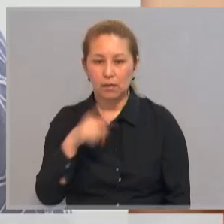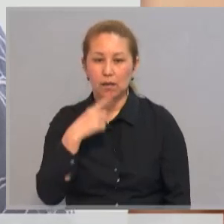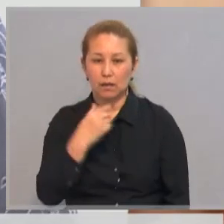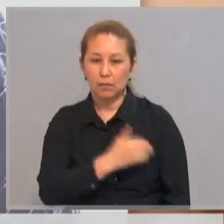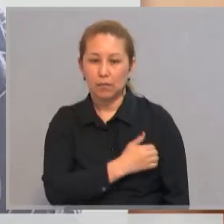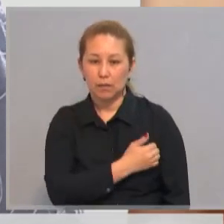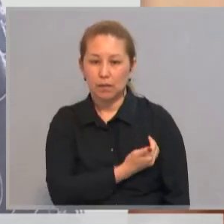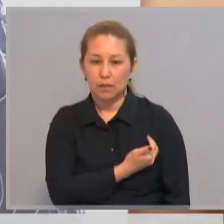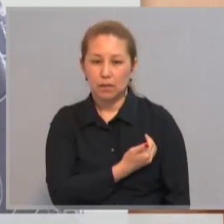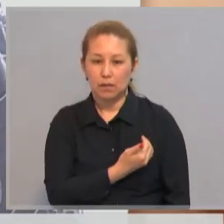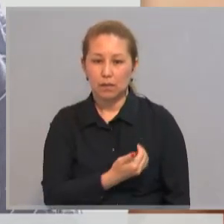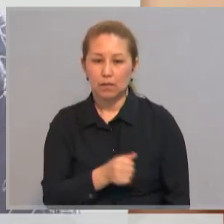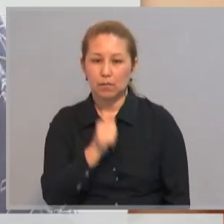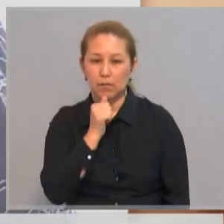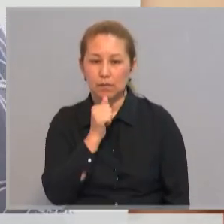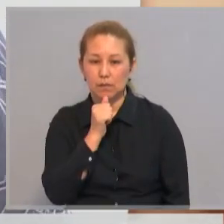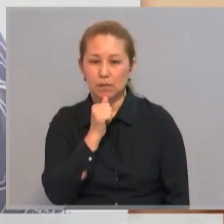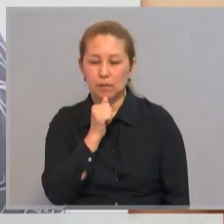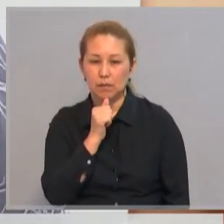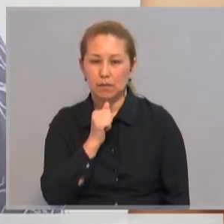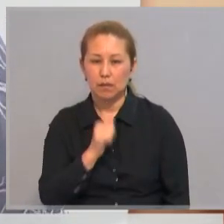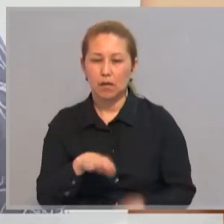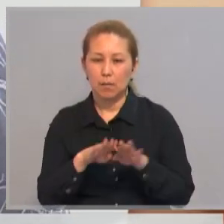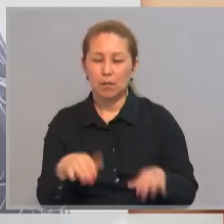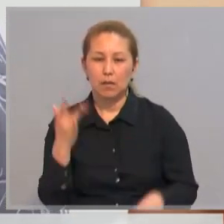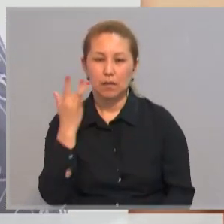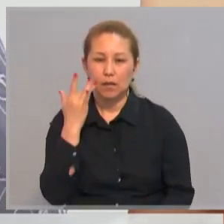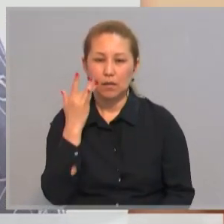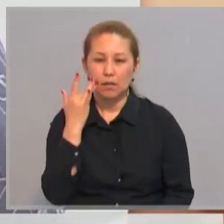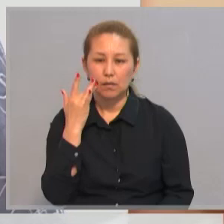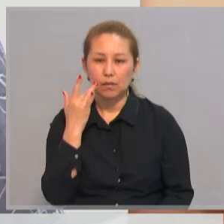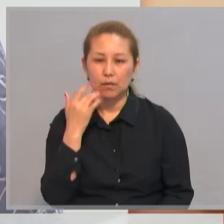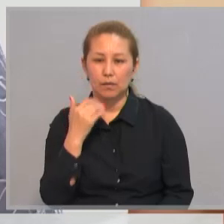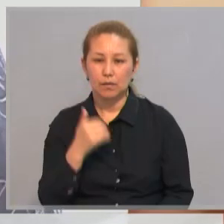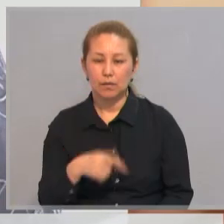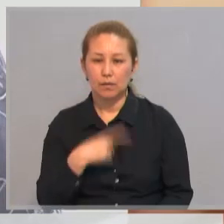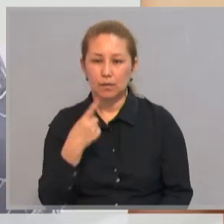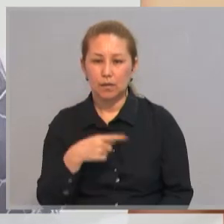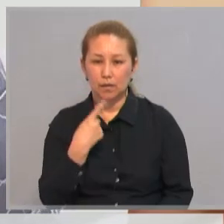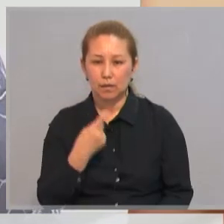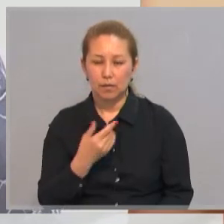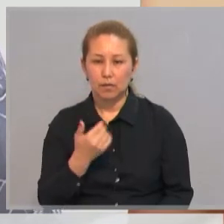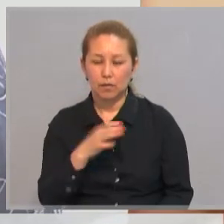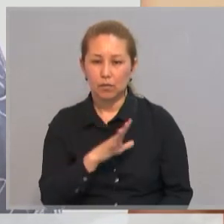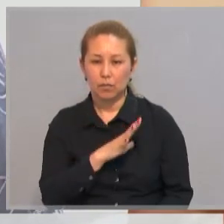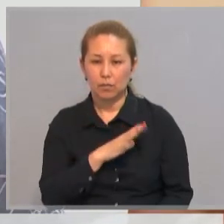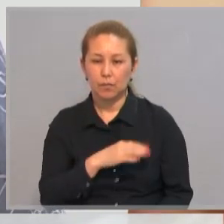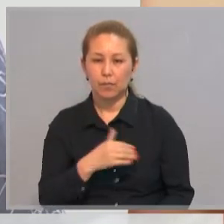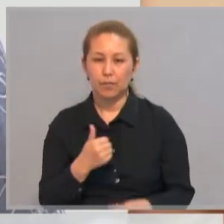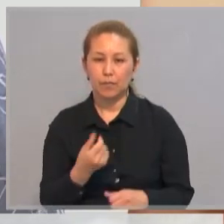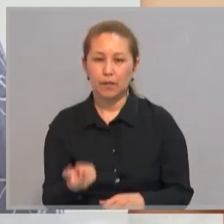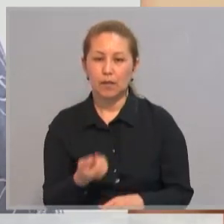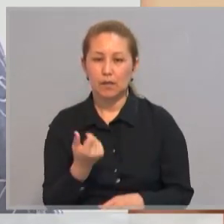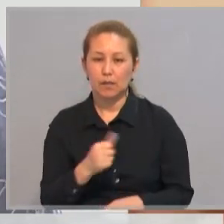болар едім. Мысалға, біздер баланы әрдайым жаңағы тек баланың айтқаны, баланың дегеніне қарай емес,